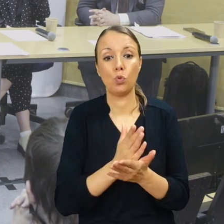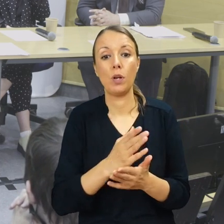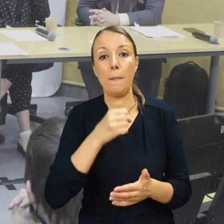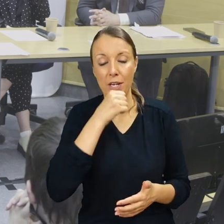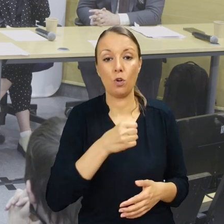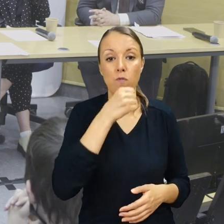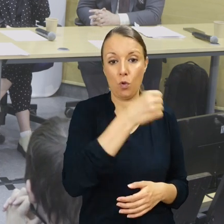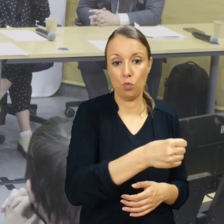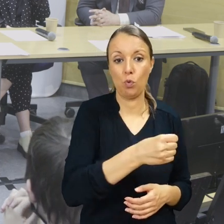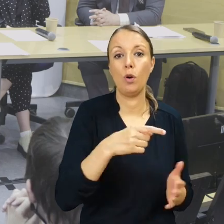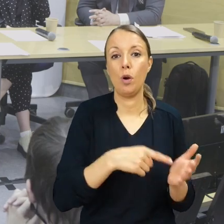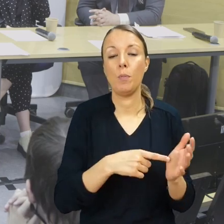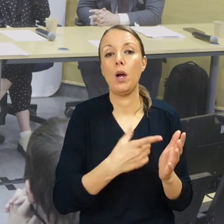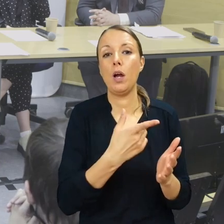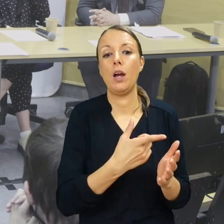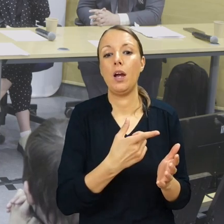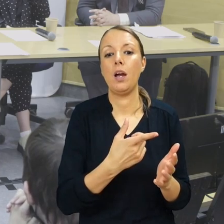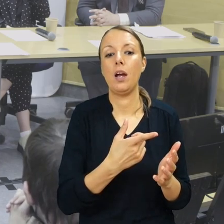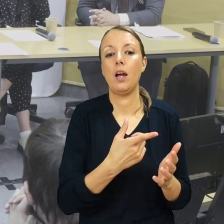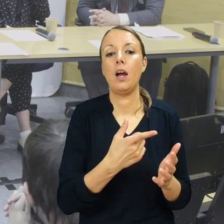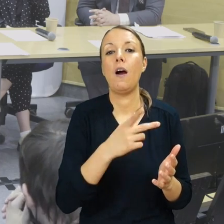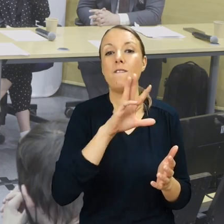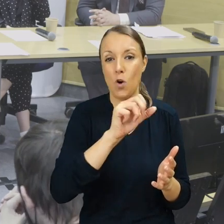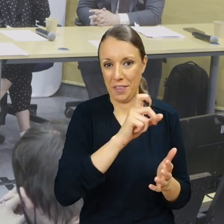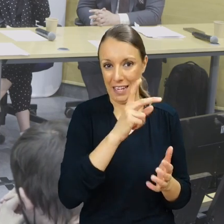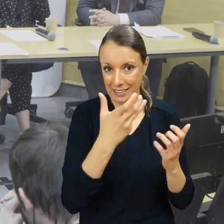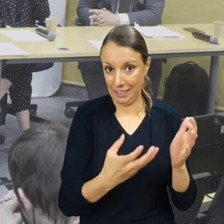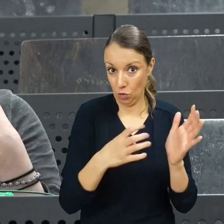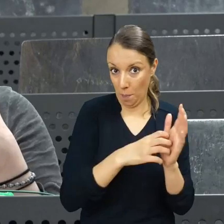celem słowa komentarza, do którego zgłasza się Wojtek.